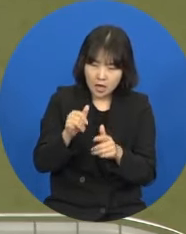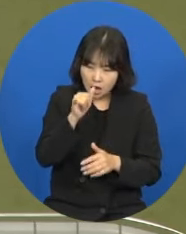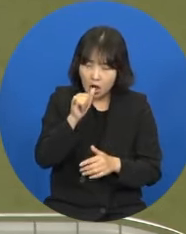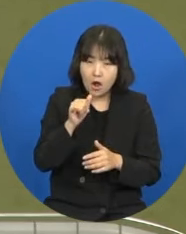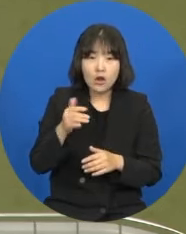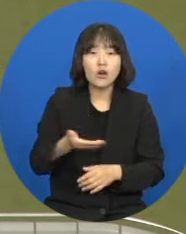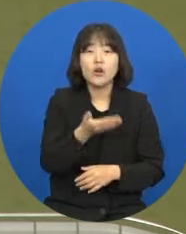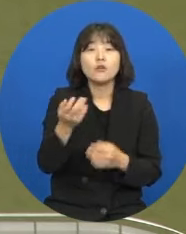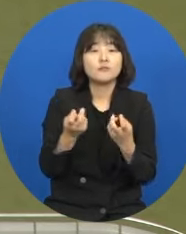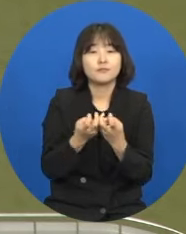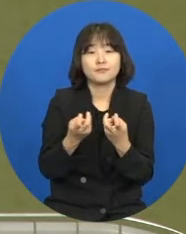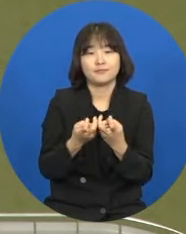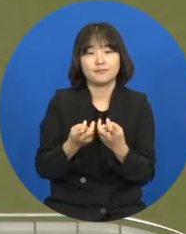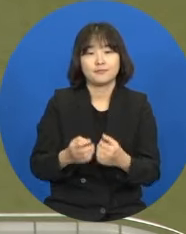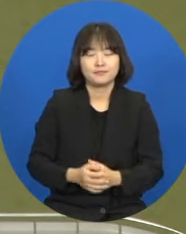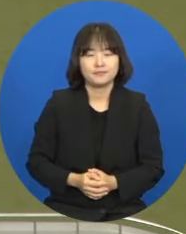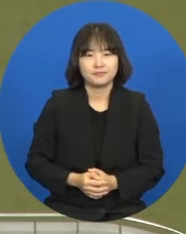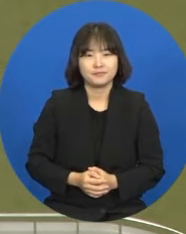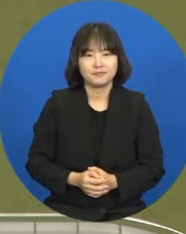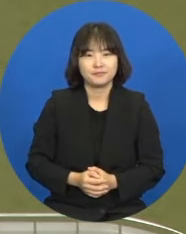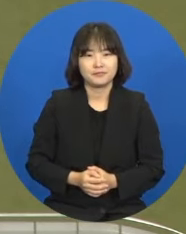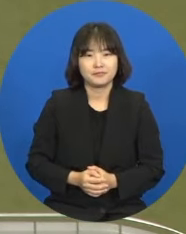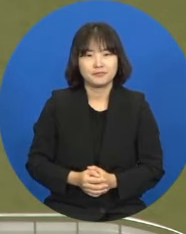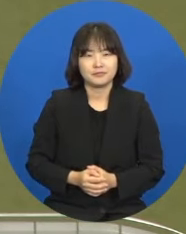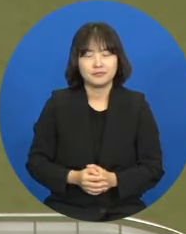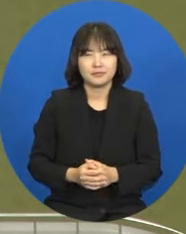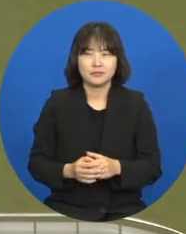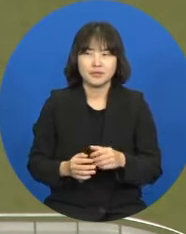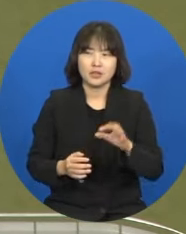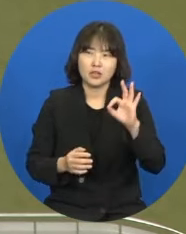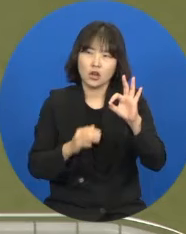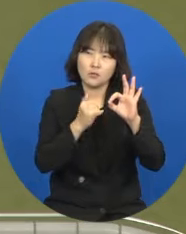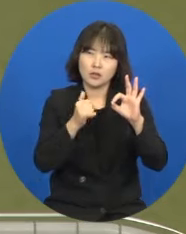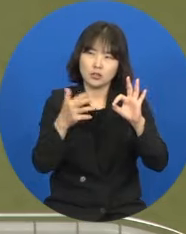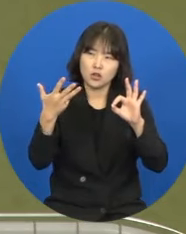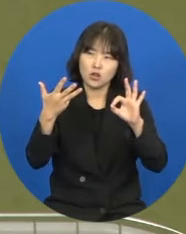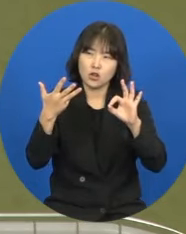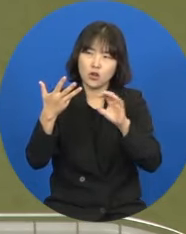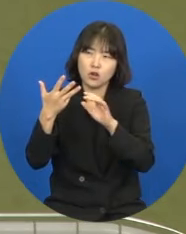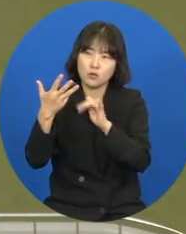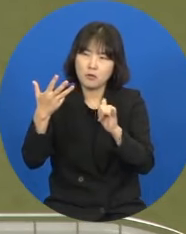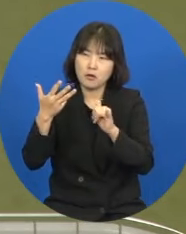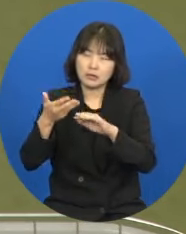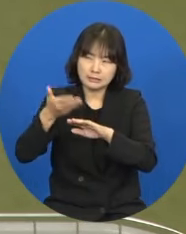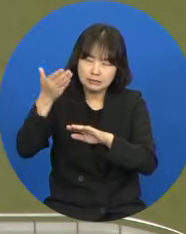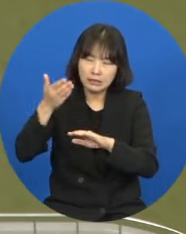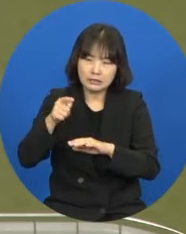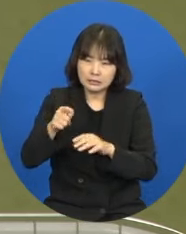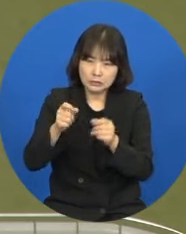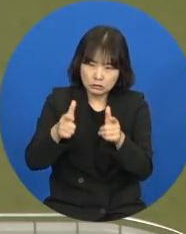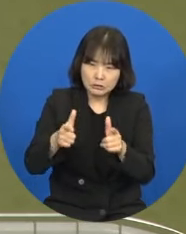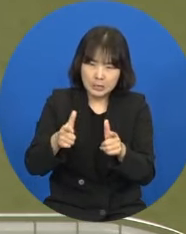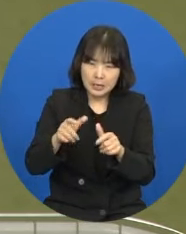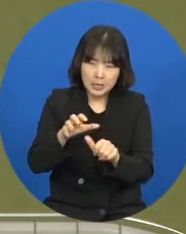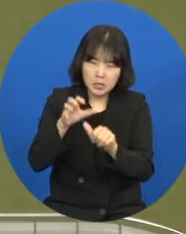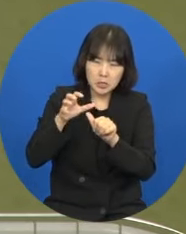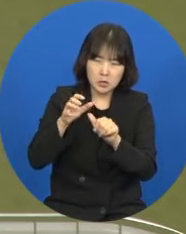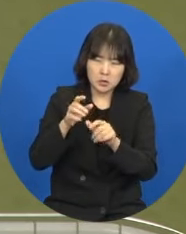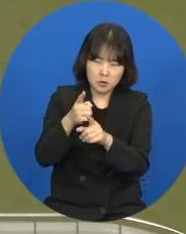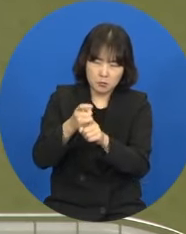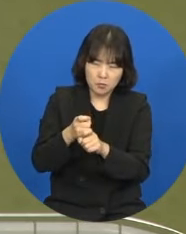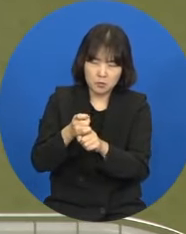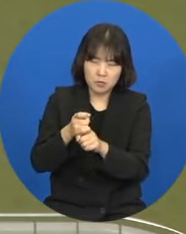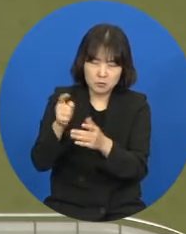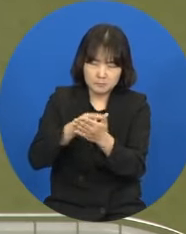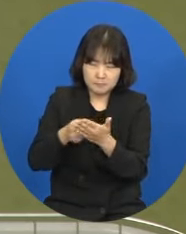여러분 어떻게 하시겠습니까 아마 열 여덟 이상은 반드시 그 기회를 활용해서 보복할 것입니다